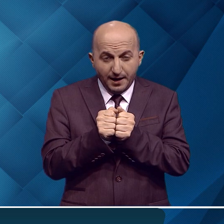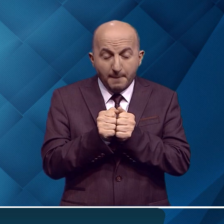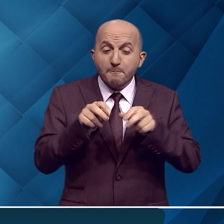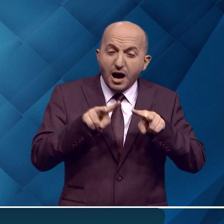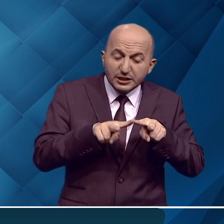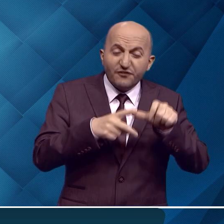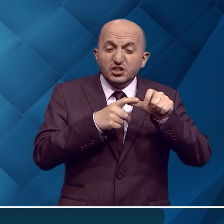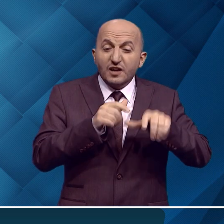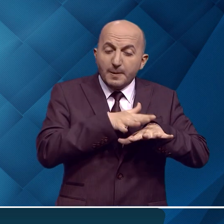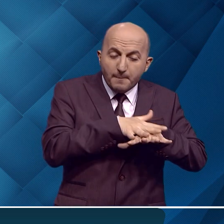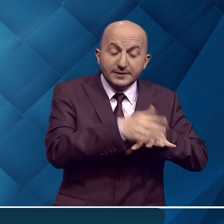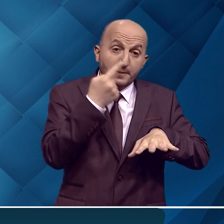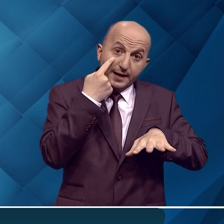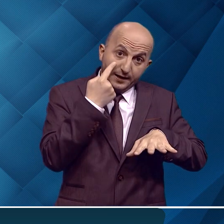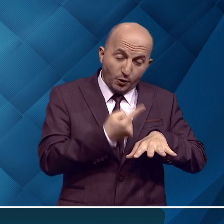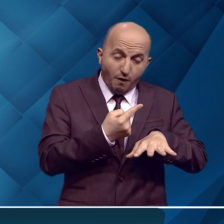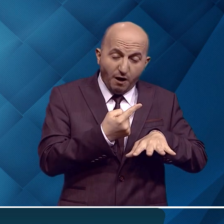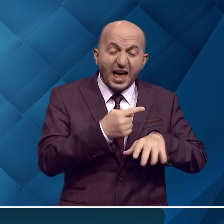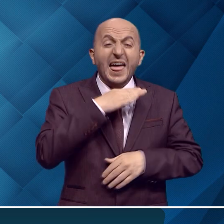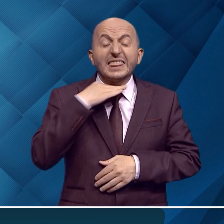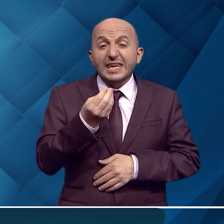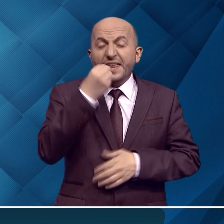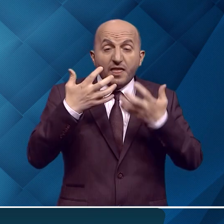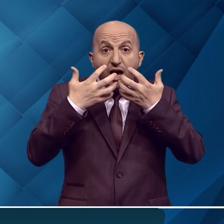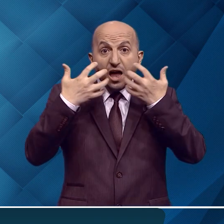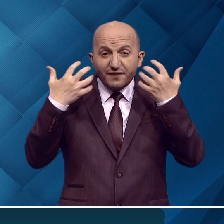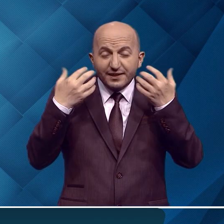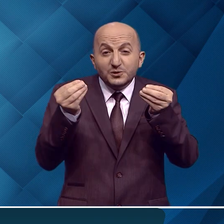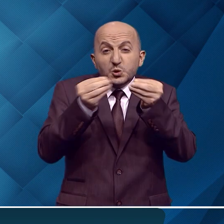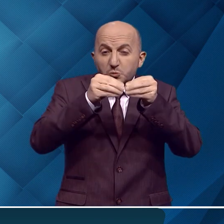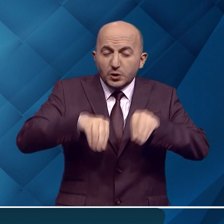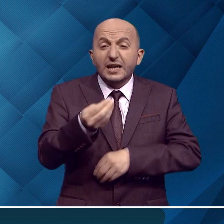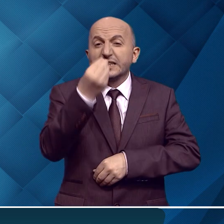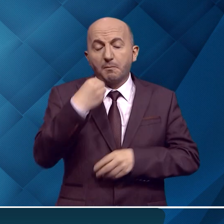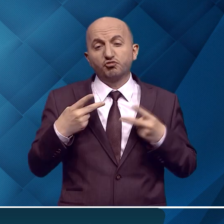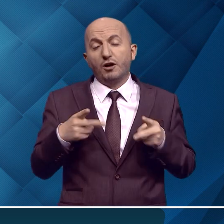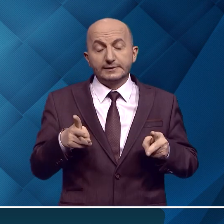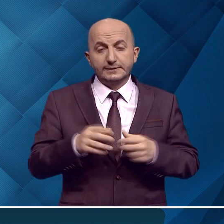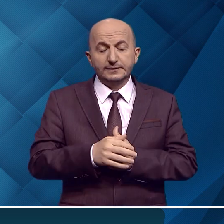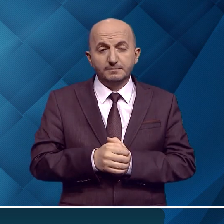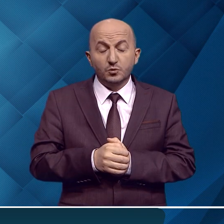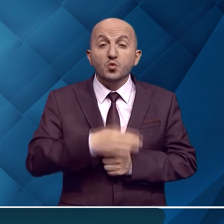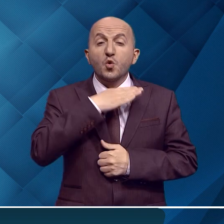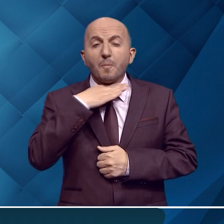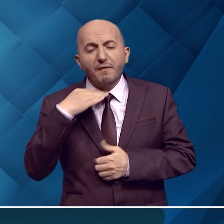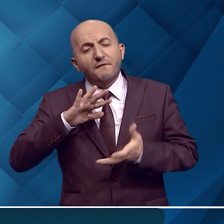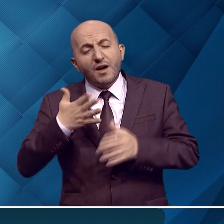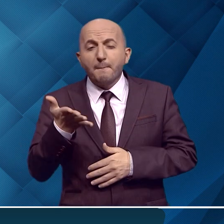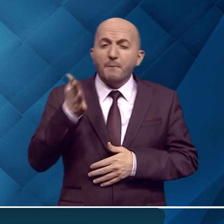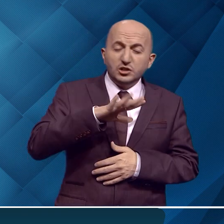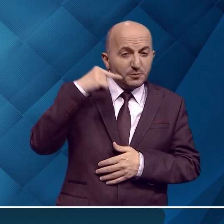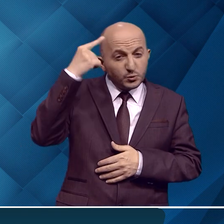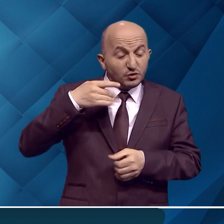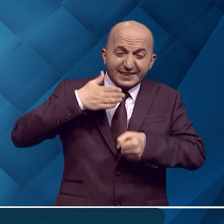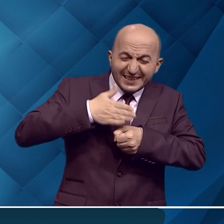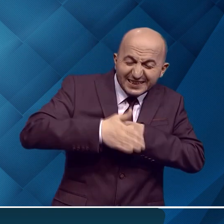Maliki ve Şafii mezheplerinde eti yenen hayvanların yumurtalarını yemek caizdir. Kurbanın veya